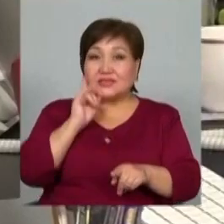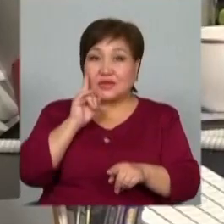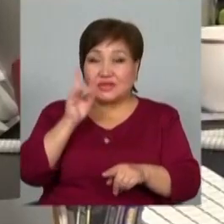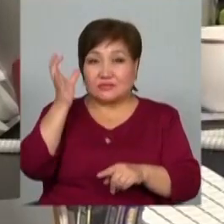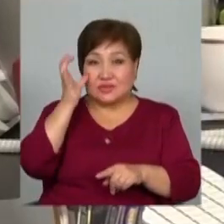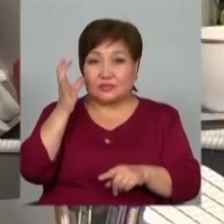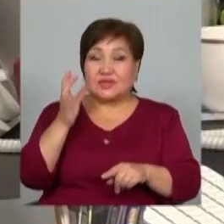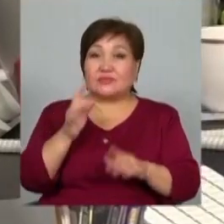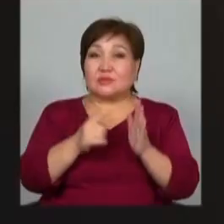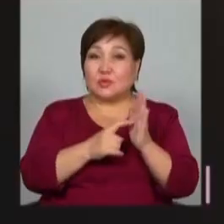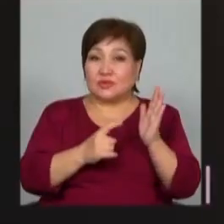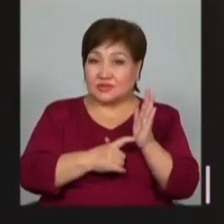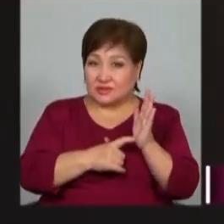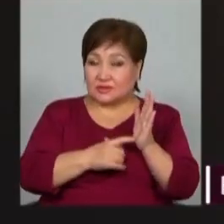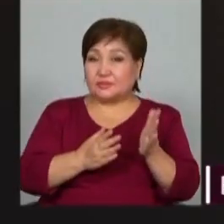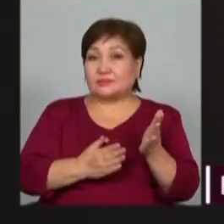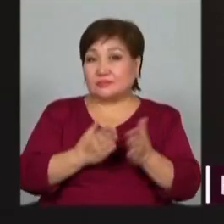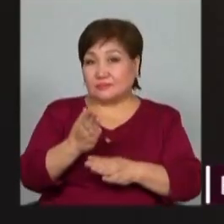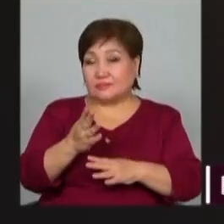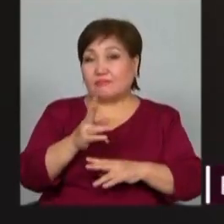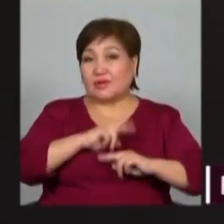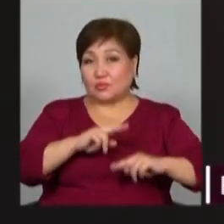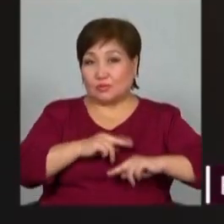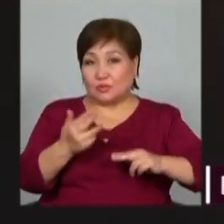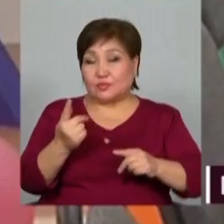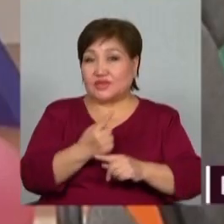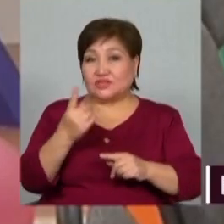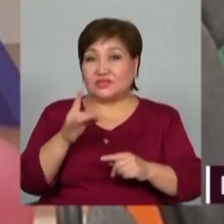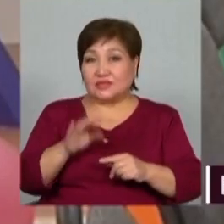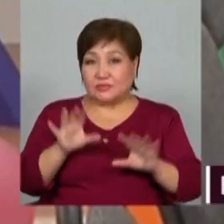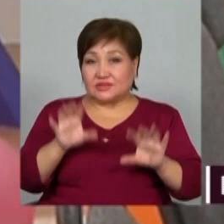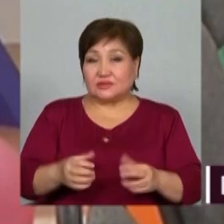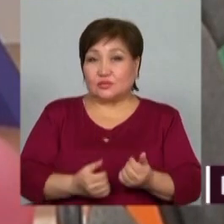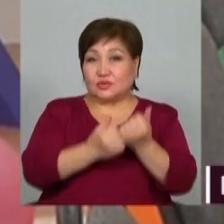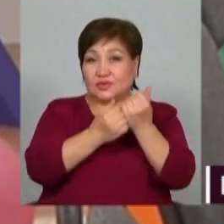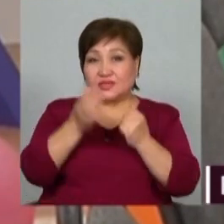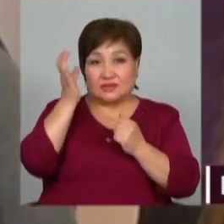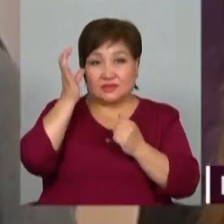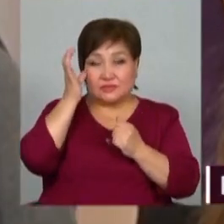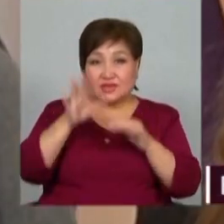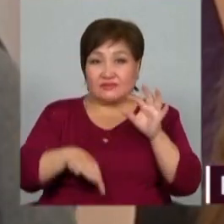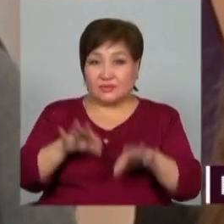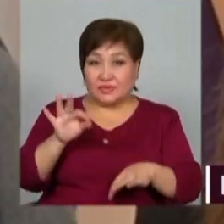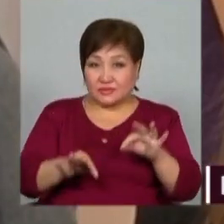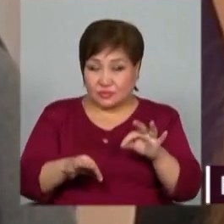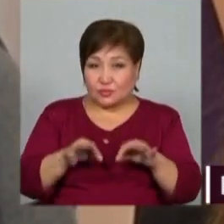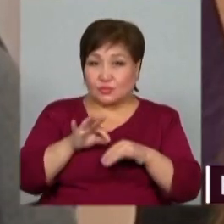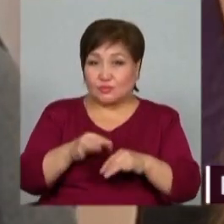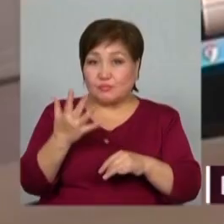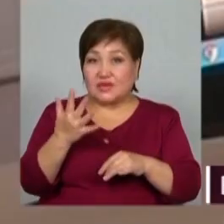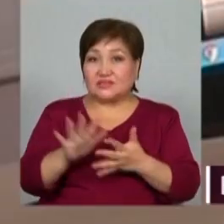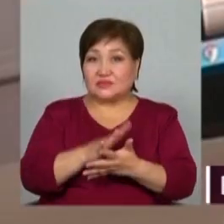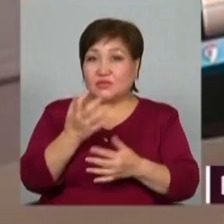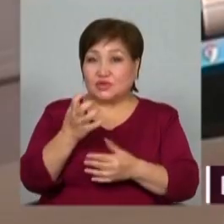бөлісіп жол сілтеп жүр. Ал биыл тұңғыш рет президенттің қолдауымен ғылыми тағылымдамадан өтуге 500 грант бөлінді. Ендігі мақсат